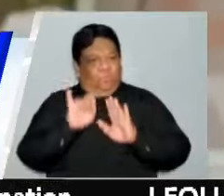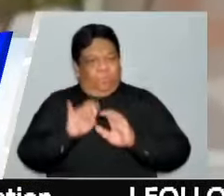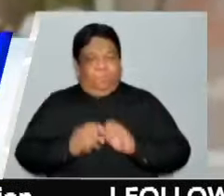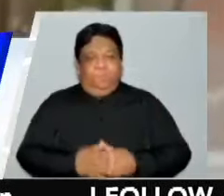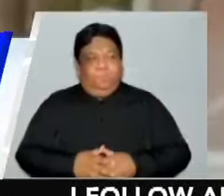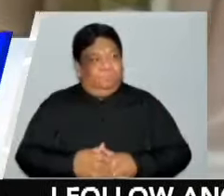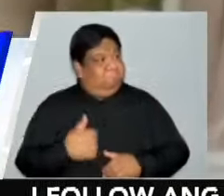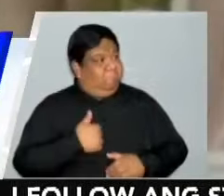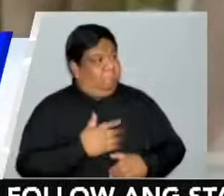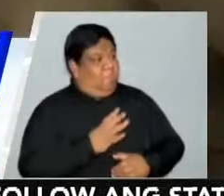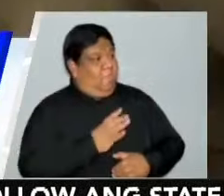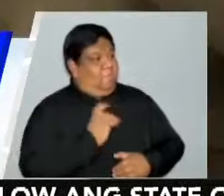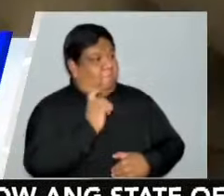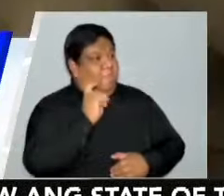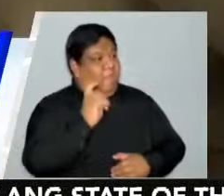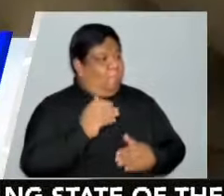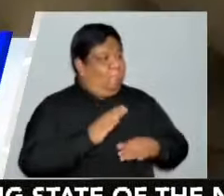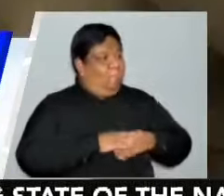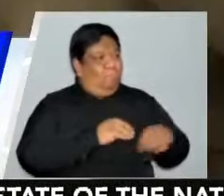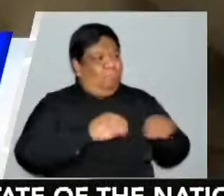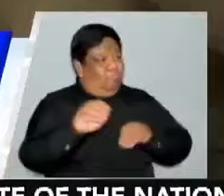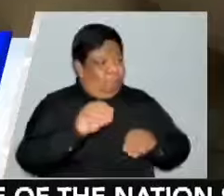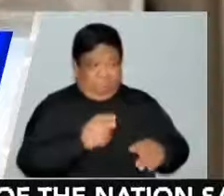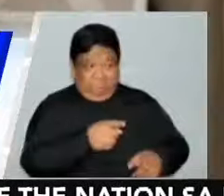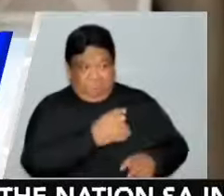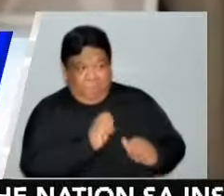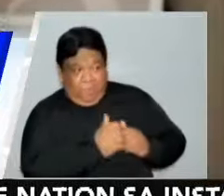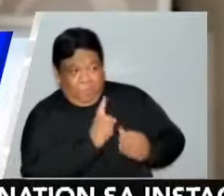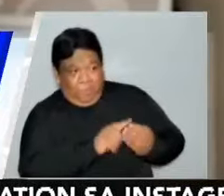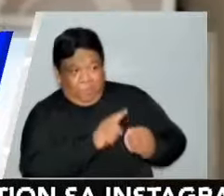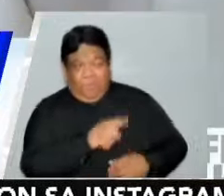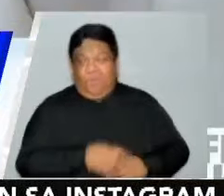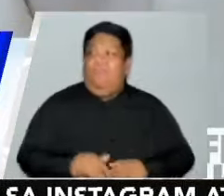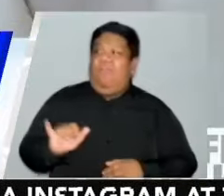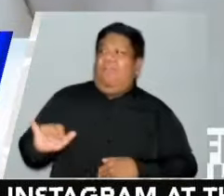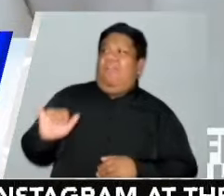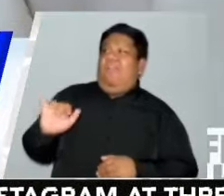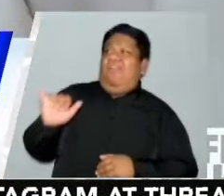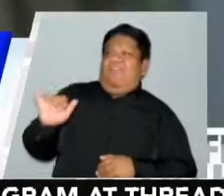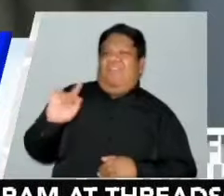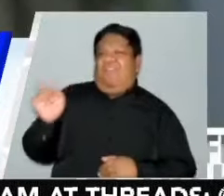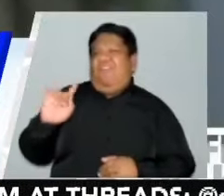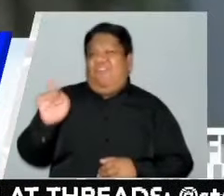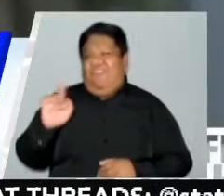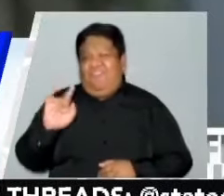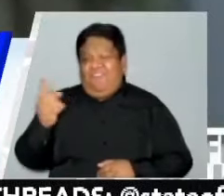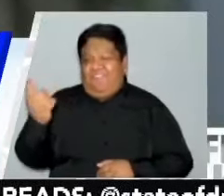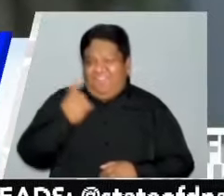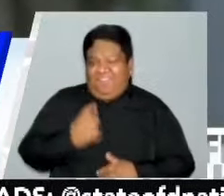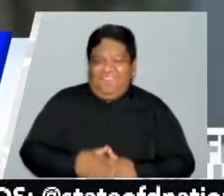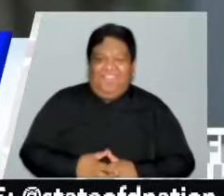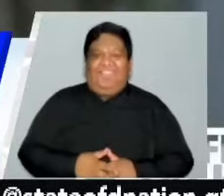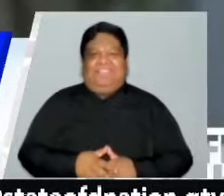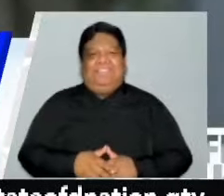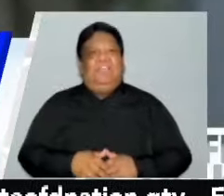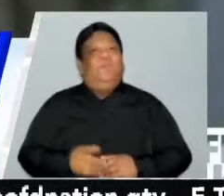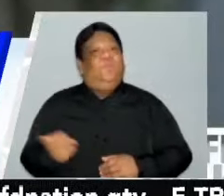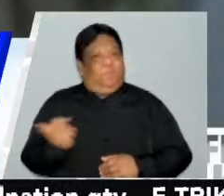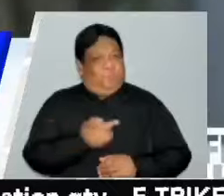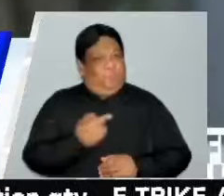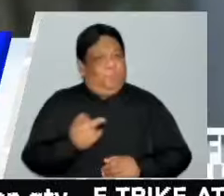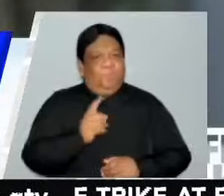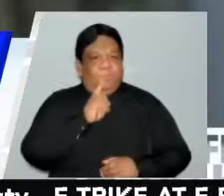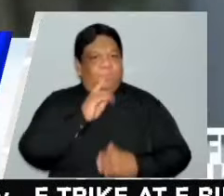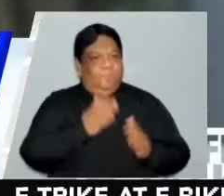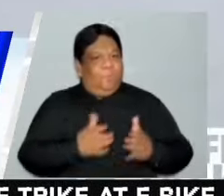Oo, mabilis ako mag-move on. Ay, ano ba yun? Ano? Looking forward din daw ang dalawa na magkaroon ng project